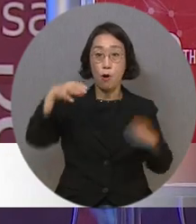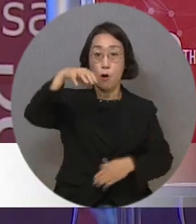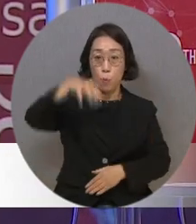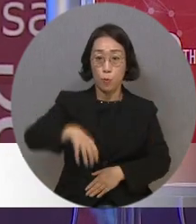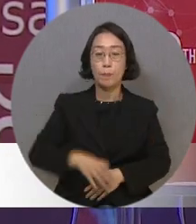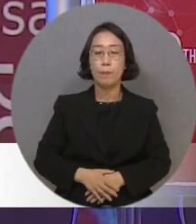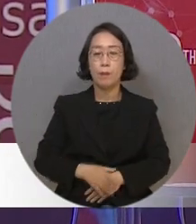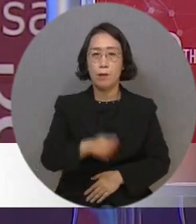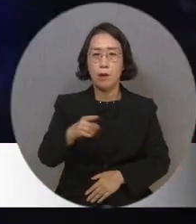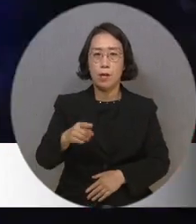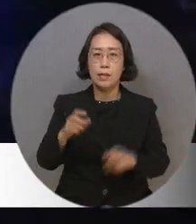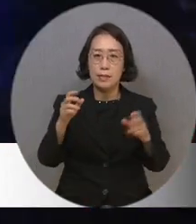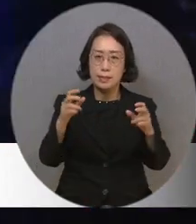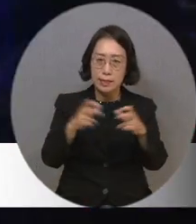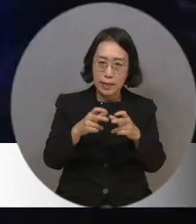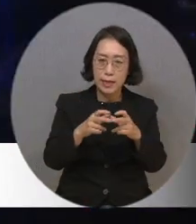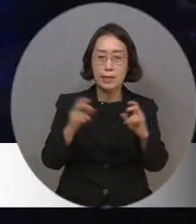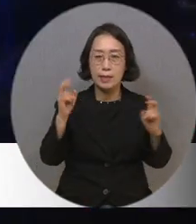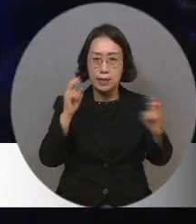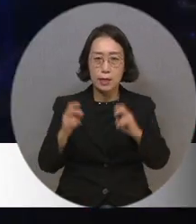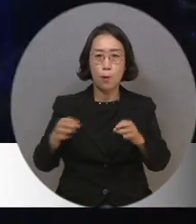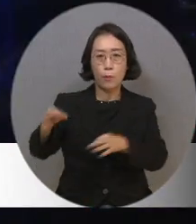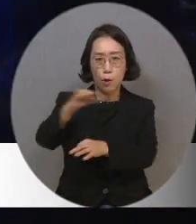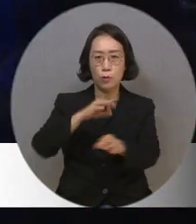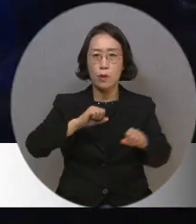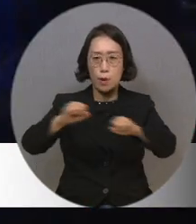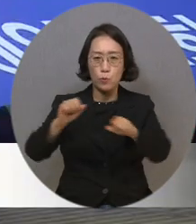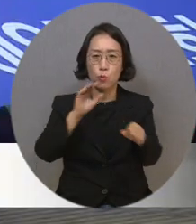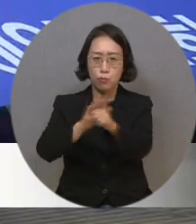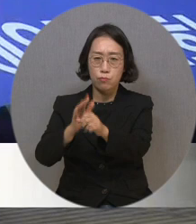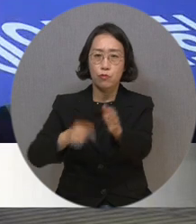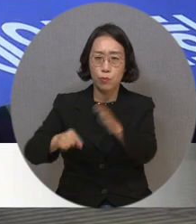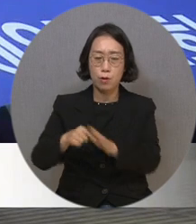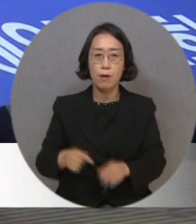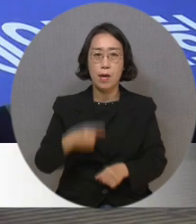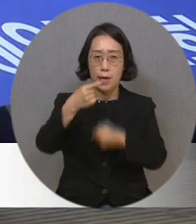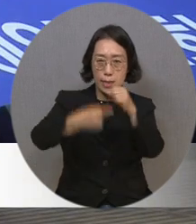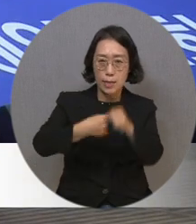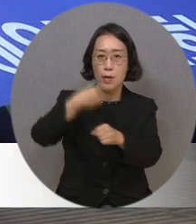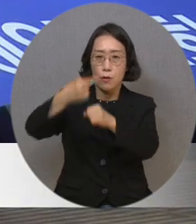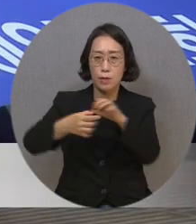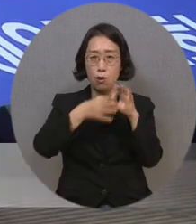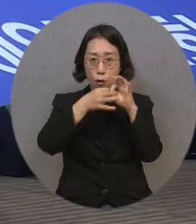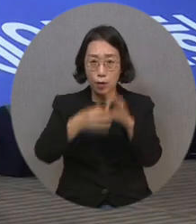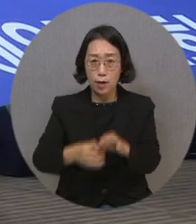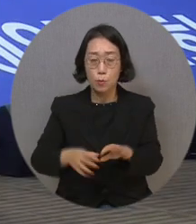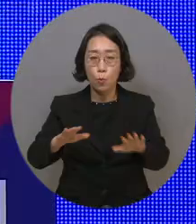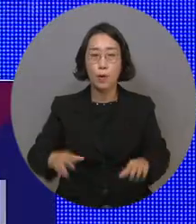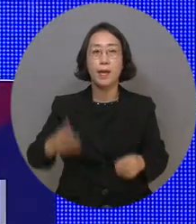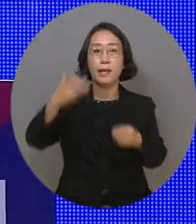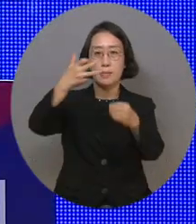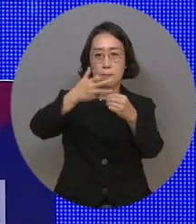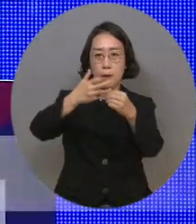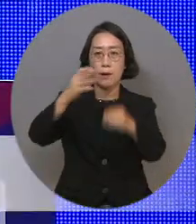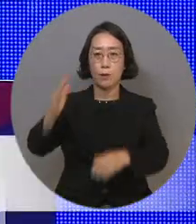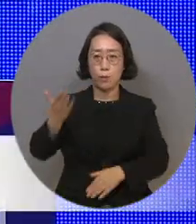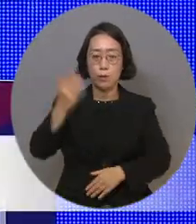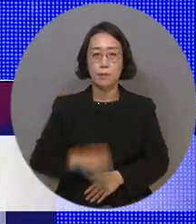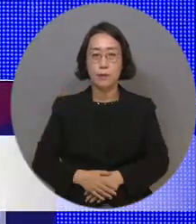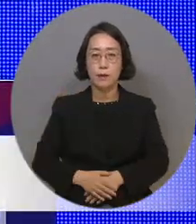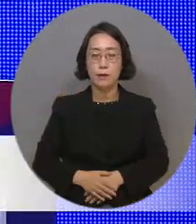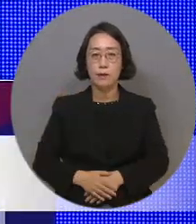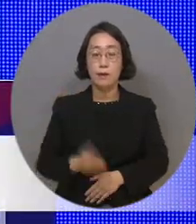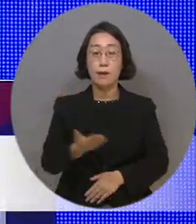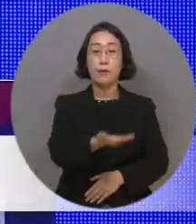기업의 경제활동 확산을 위해 2006년부터 매년 개최해 올해 18회째를 맞았습니다. 여기